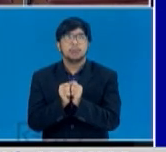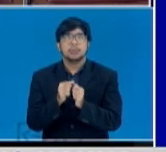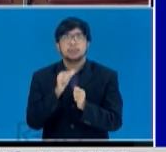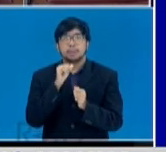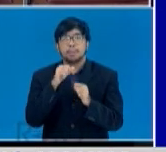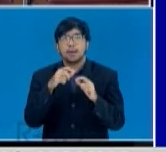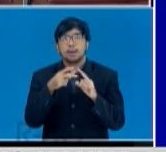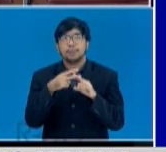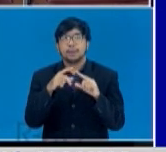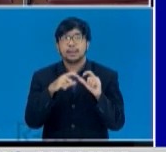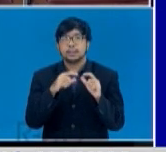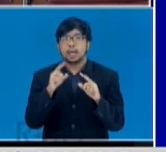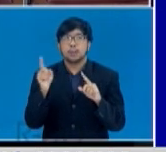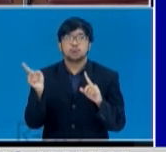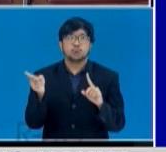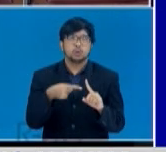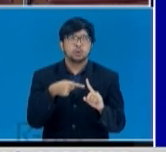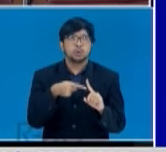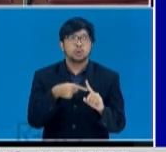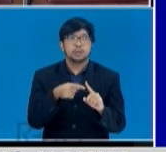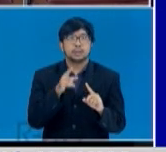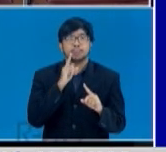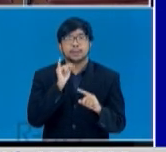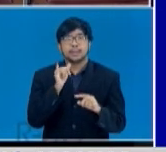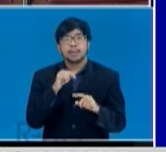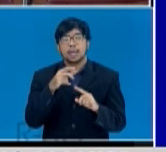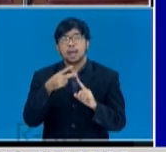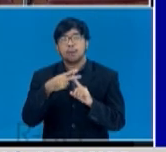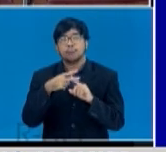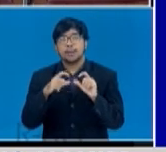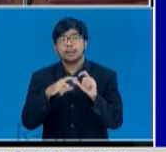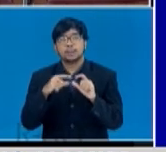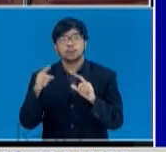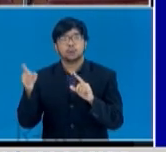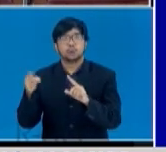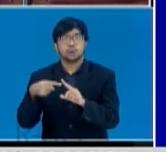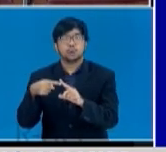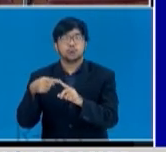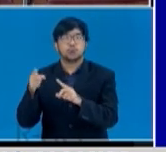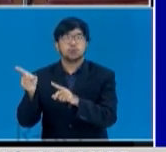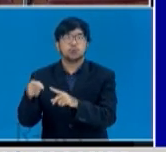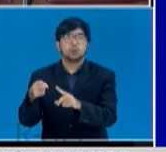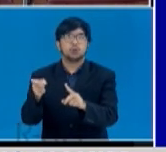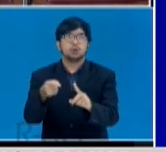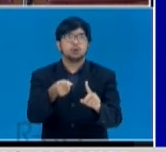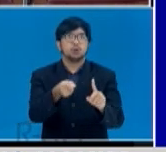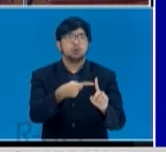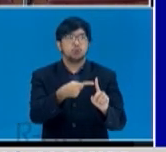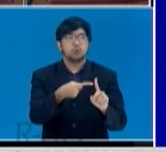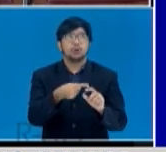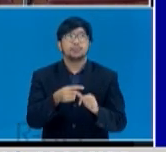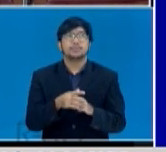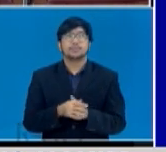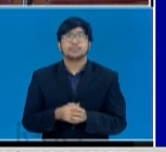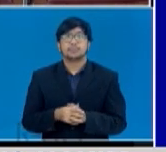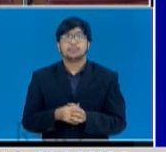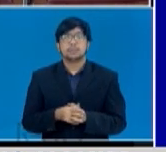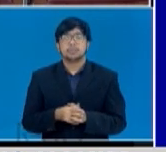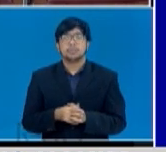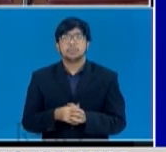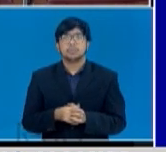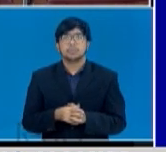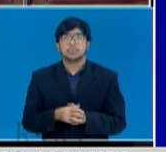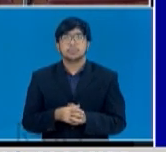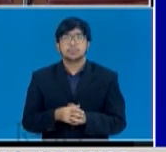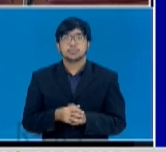ini merupakan perintah secara estafet dari Verdi Sambo yang memerintahkan Hendra Kurniawan untuk mengamankan barang bukti CCTV tersebut. Kemudian Hendra